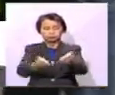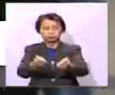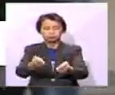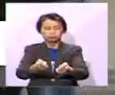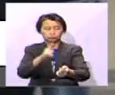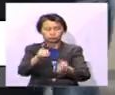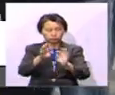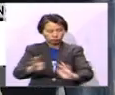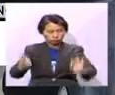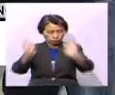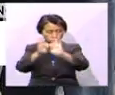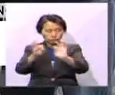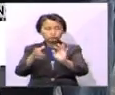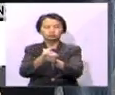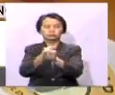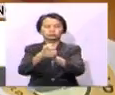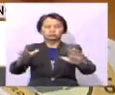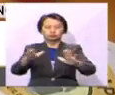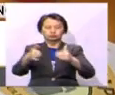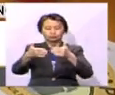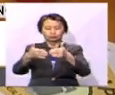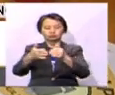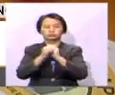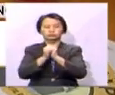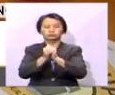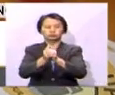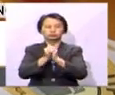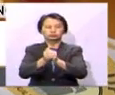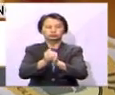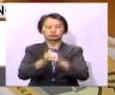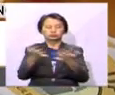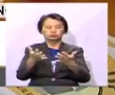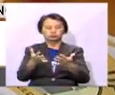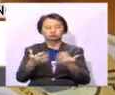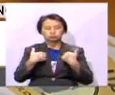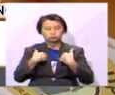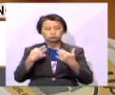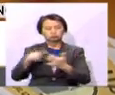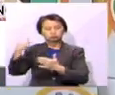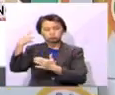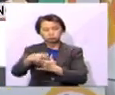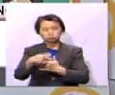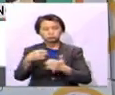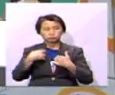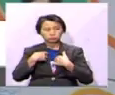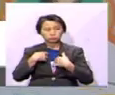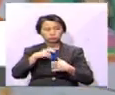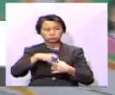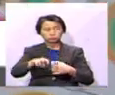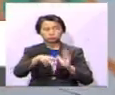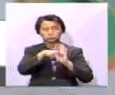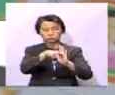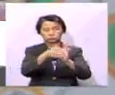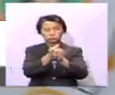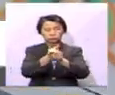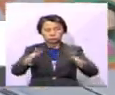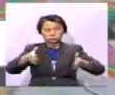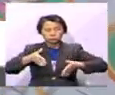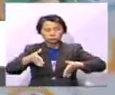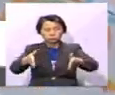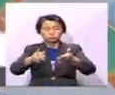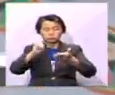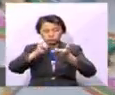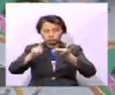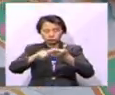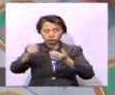supaya mementingkan aspek keselamatan menjelang musim perayaan. Antara pengisian acara, Explore Race, pameran keselamatan jalan raya,